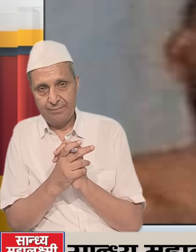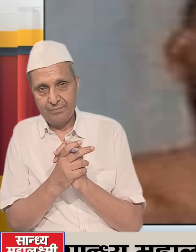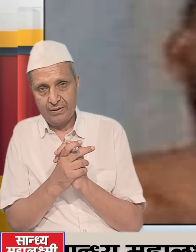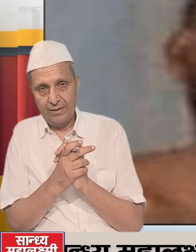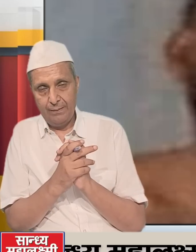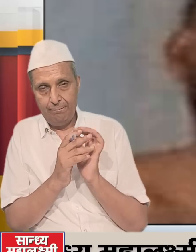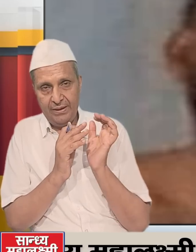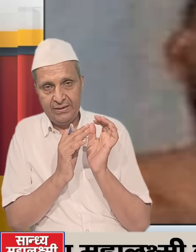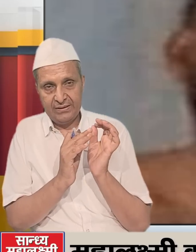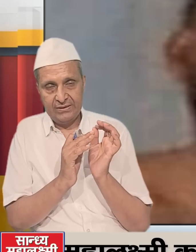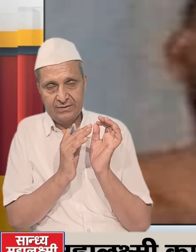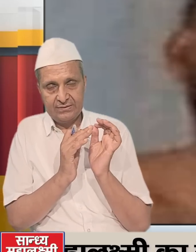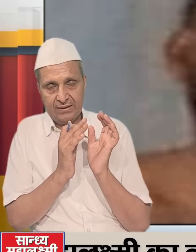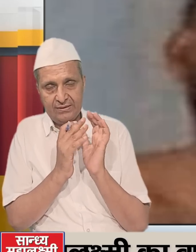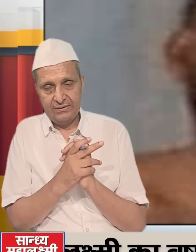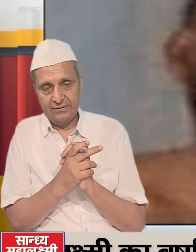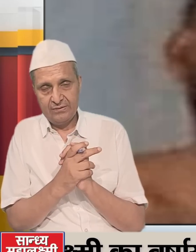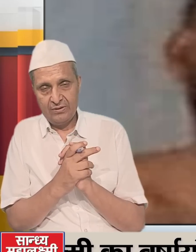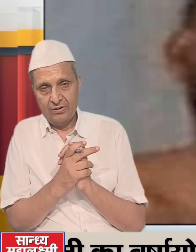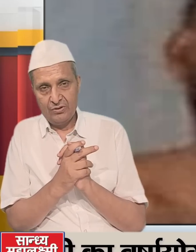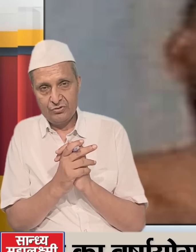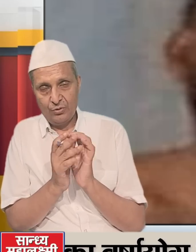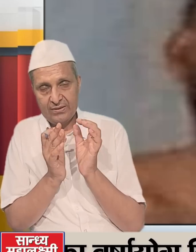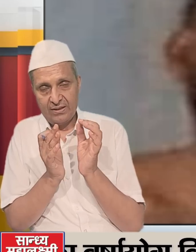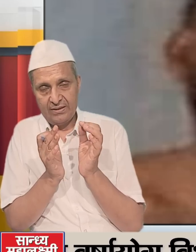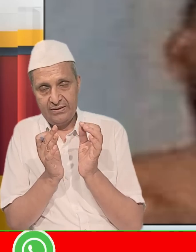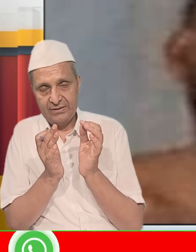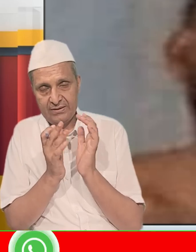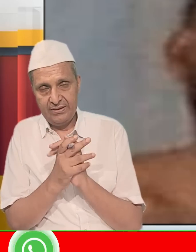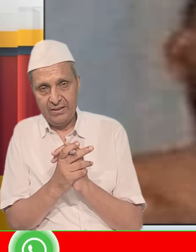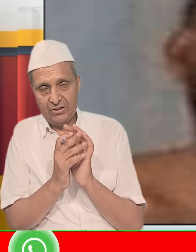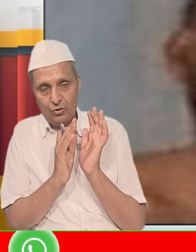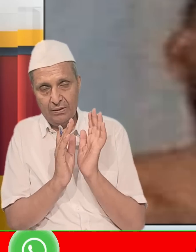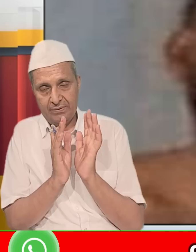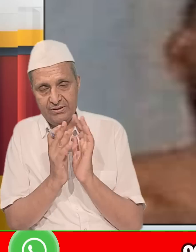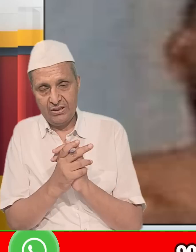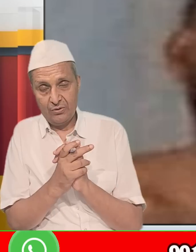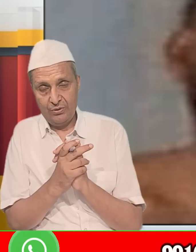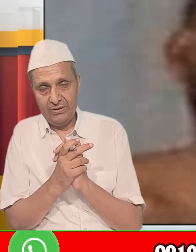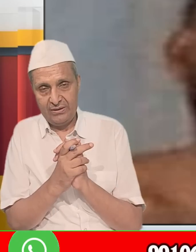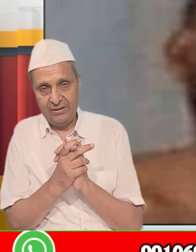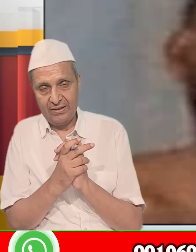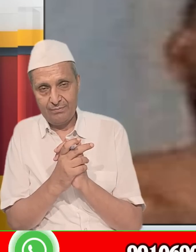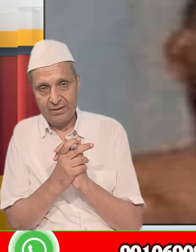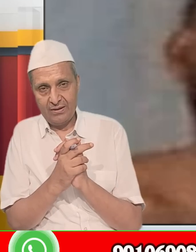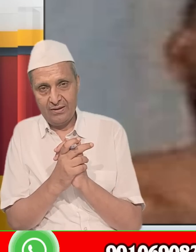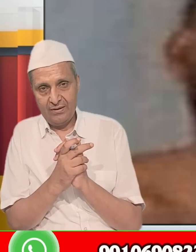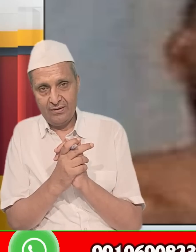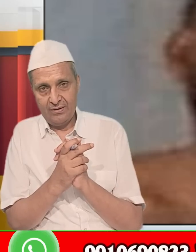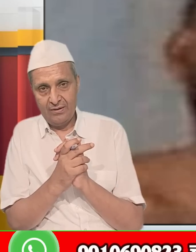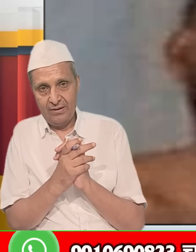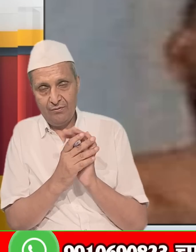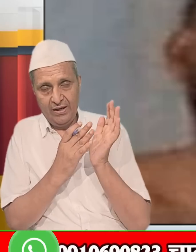संत मेघ रक्षित सागर जी, 16 साल की दीक्षा थी, गाठ को पर में दीक्षा हुई थी कहना पड़ रहा